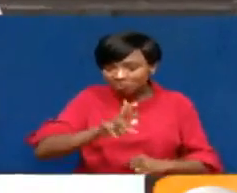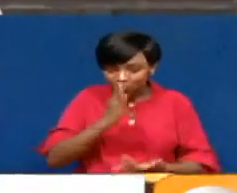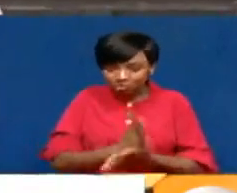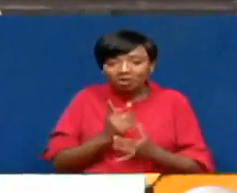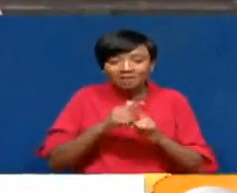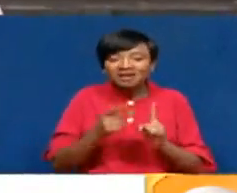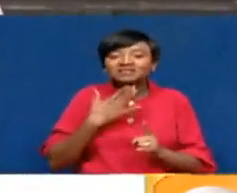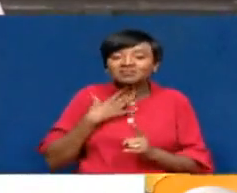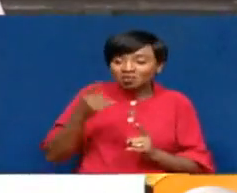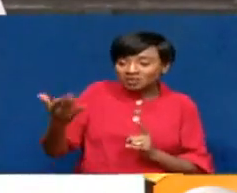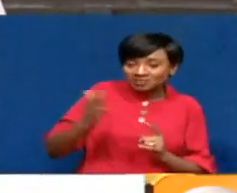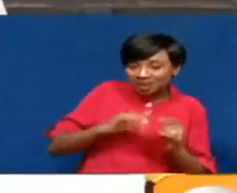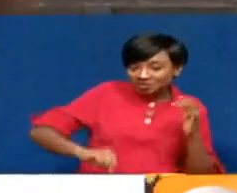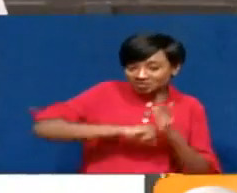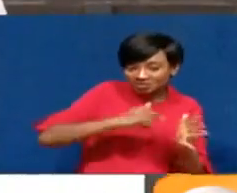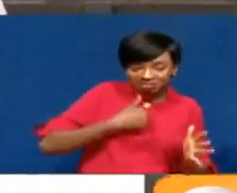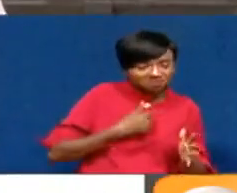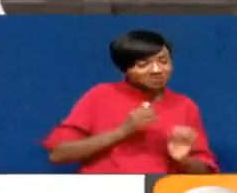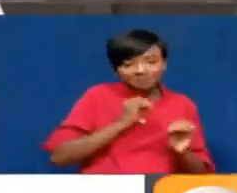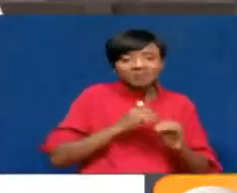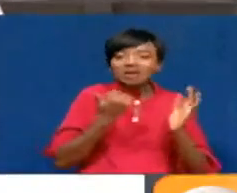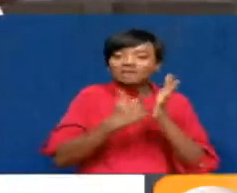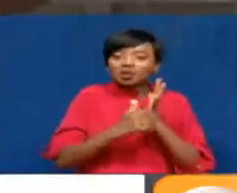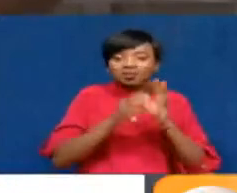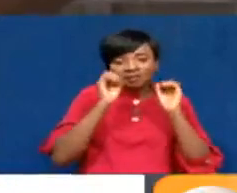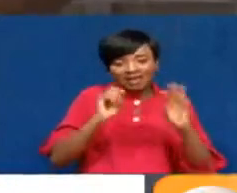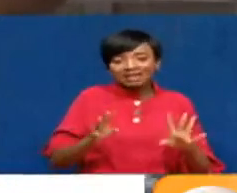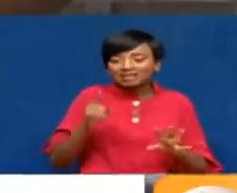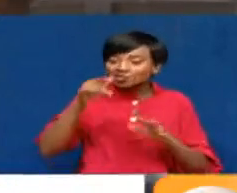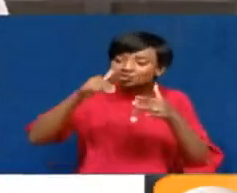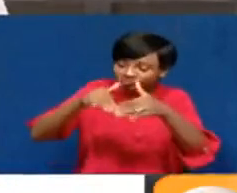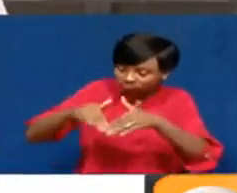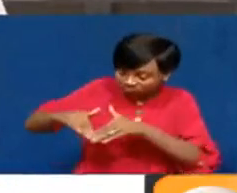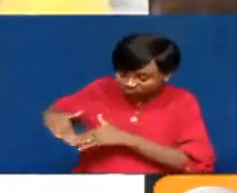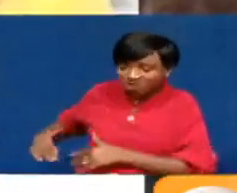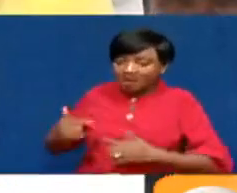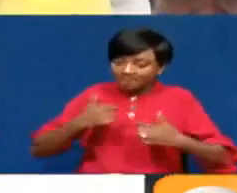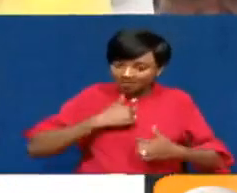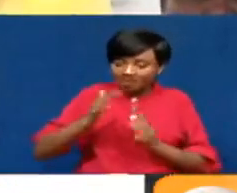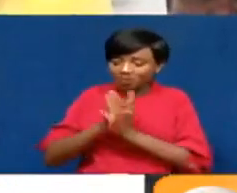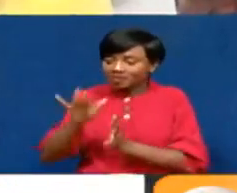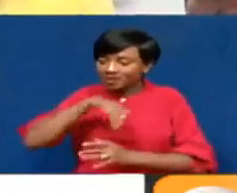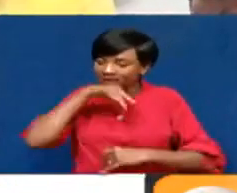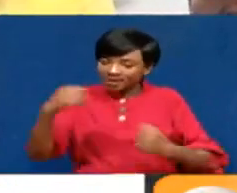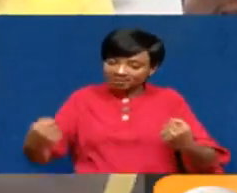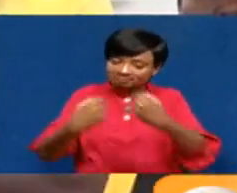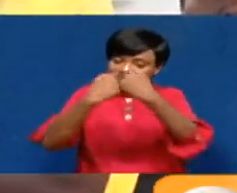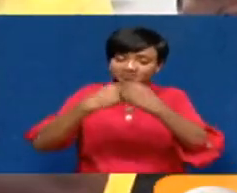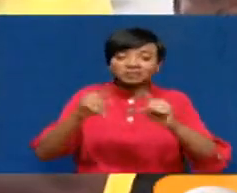Lakini hata sitaki aniunge mkono. Waacha tu aniwaachie hii mzee akitendawili hii. Juzi